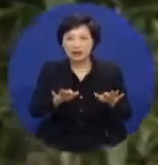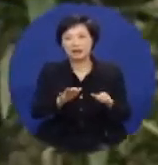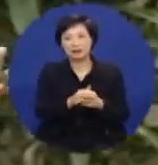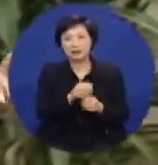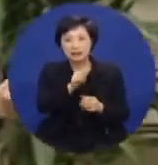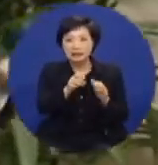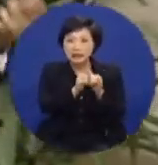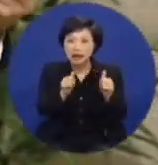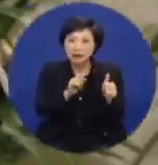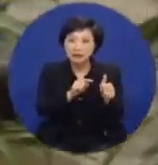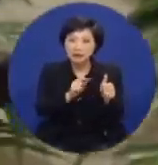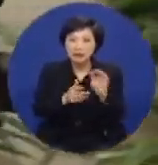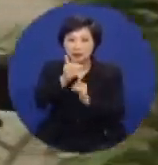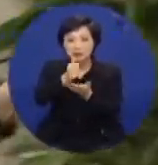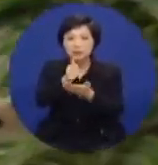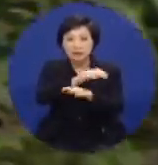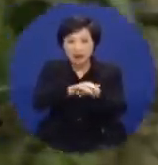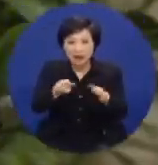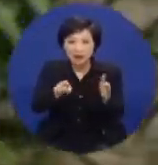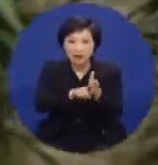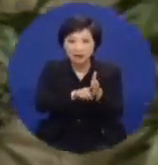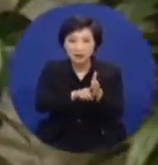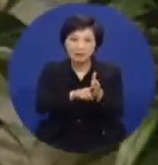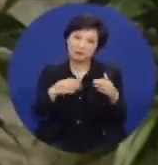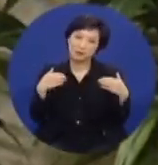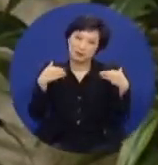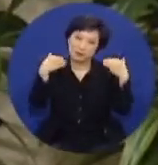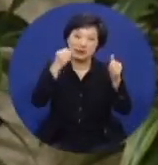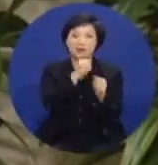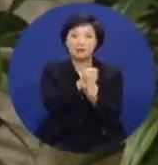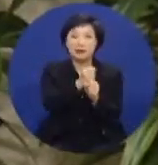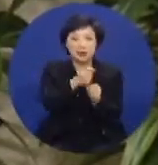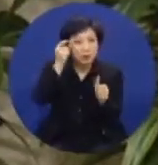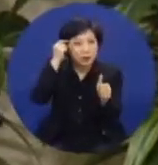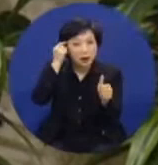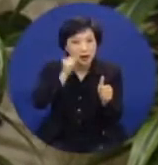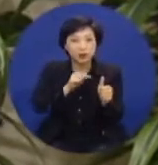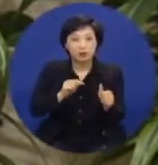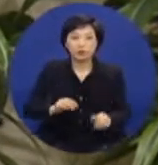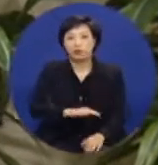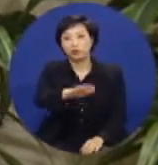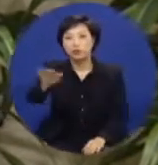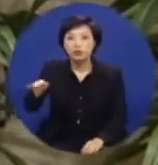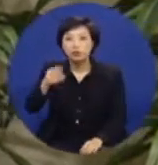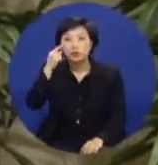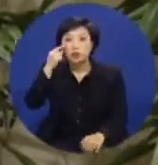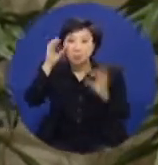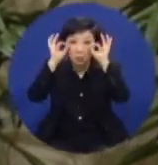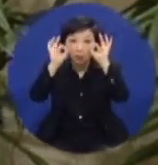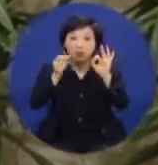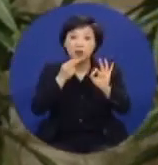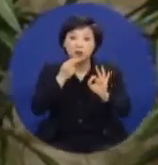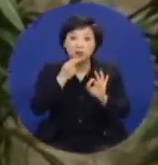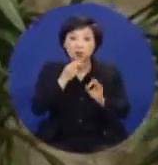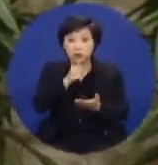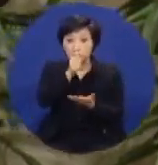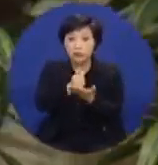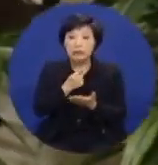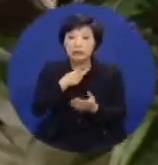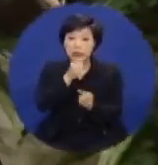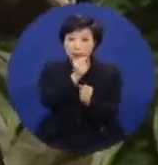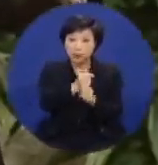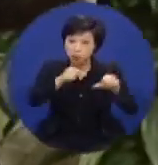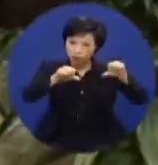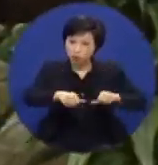그 사람이 예수 잘 믿는 사람 테에게 앓는 것은 우리 눈에 보이지 않는 퇴직하고 초